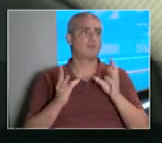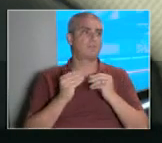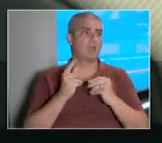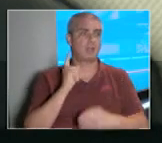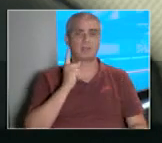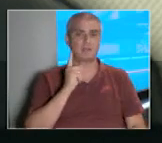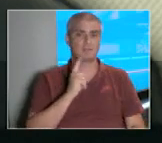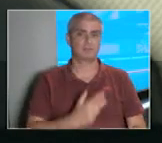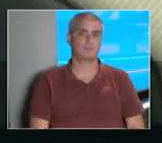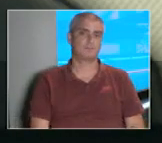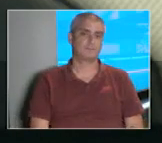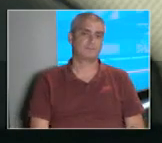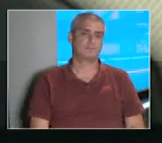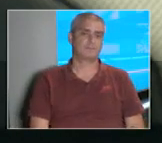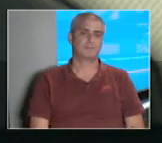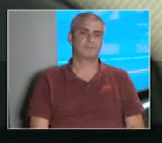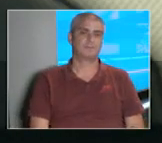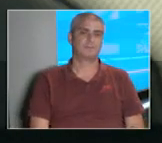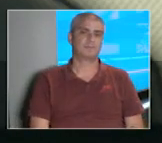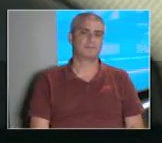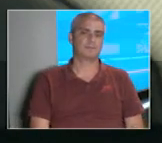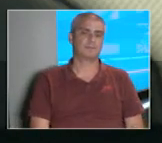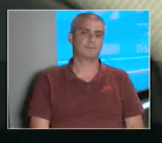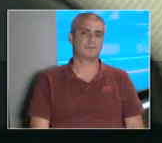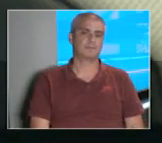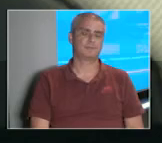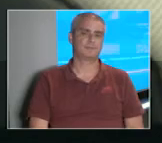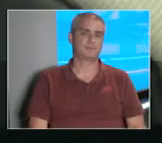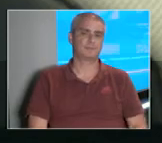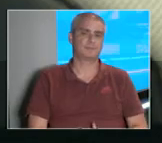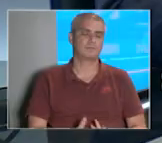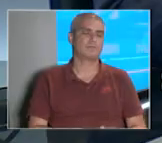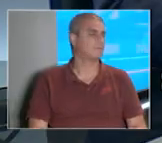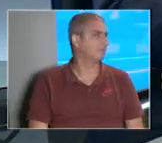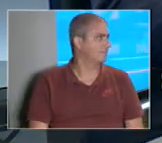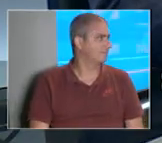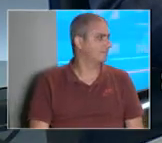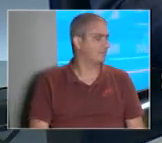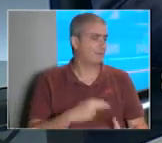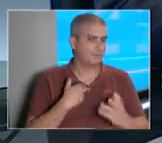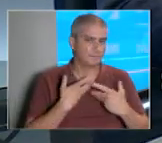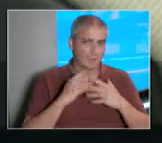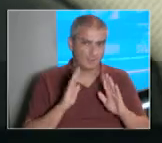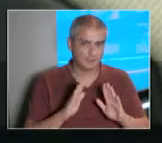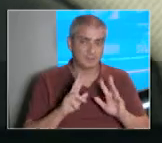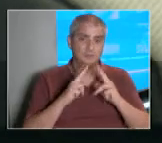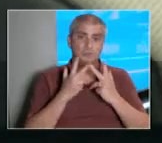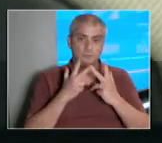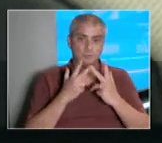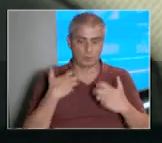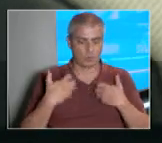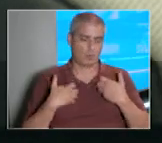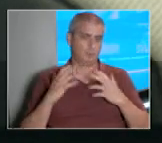אבל אחרי שבנט הגיע, הם הגיעו, אתה הגעת לשאול. אז אני אחד, אני מקבל את זה... הרגשה שהדברים נעשים מעל הראש שלכם. אני מקבל את זה שהציבור